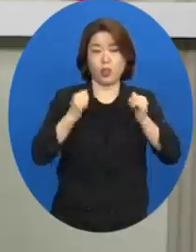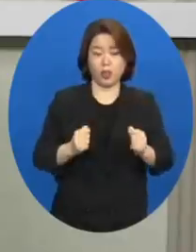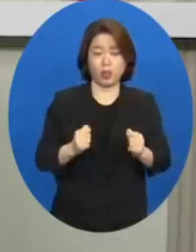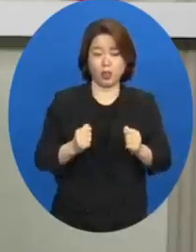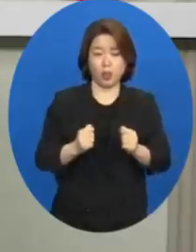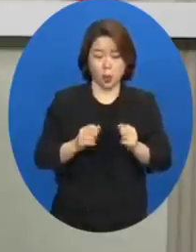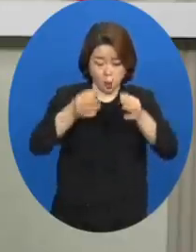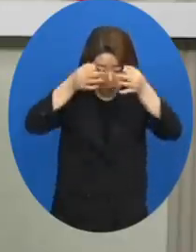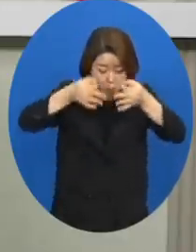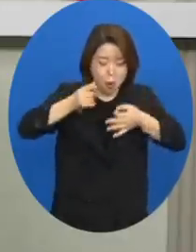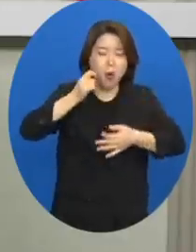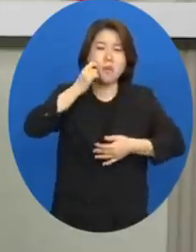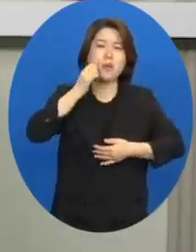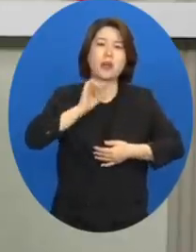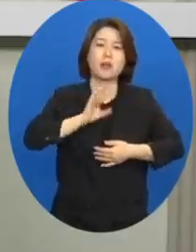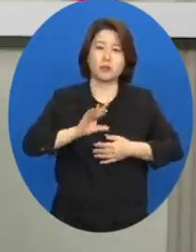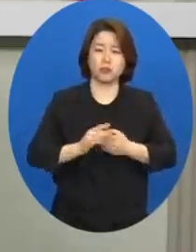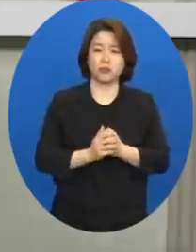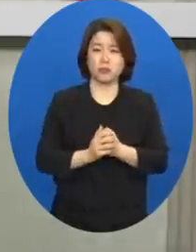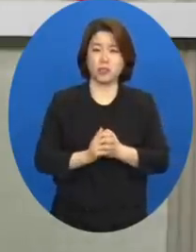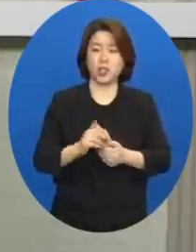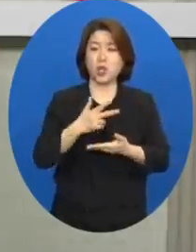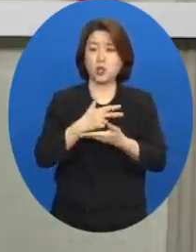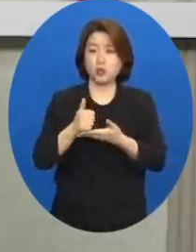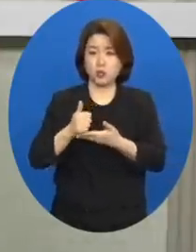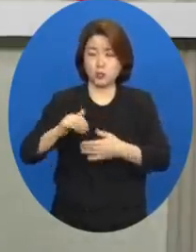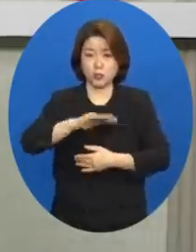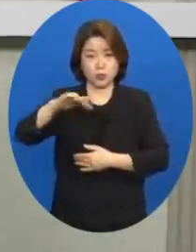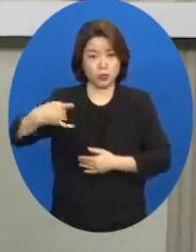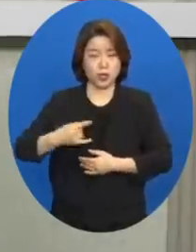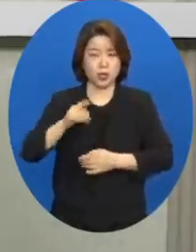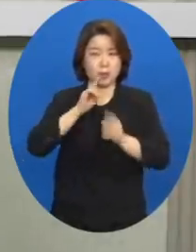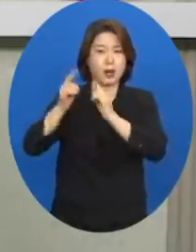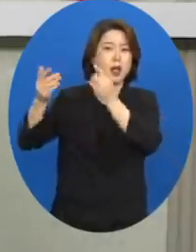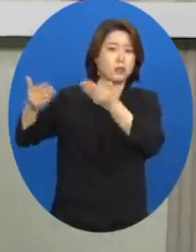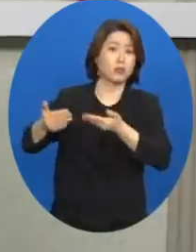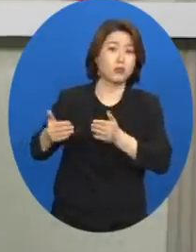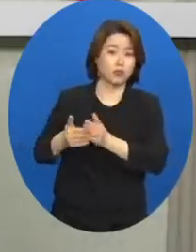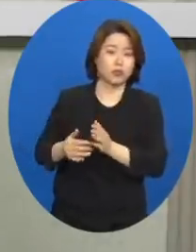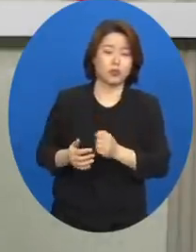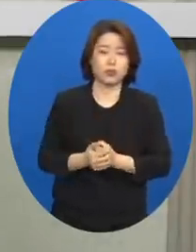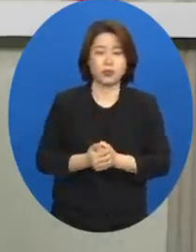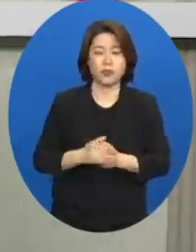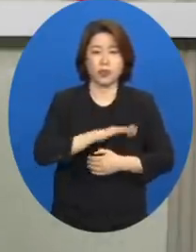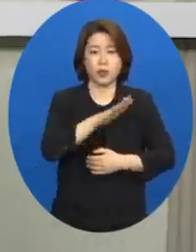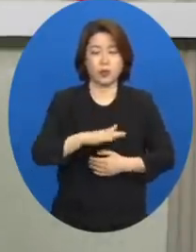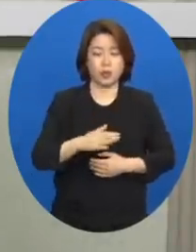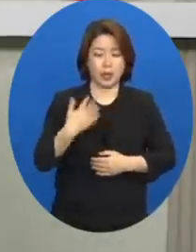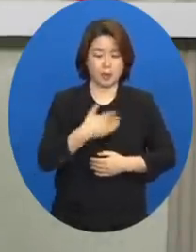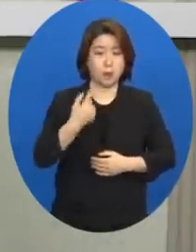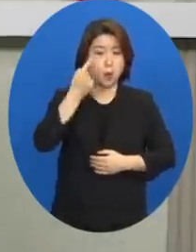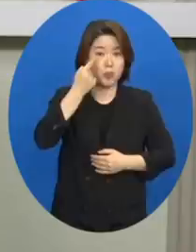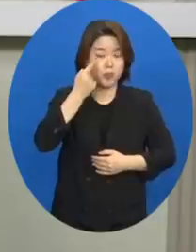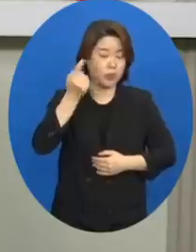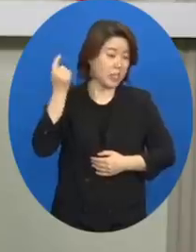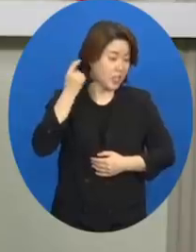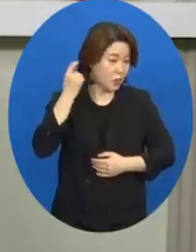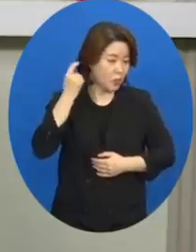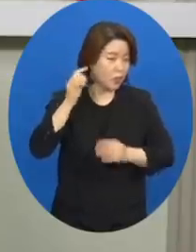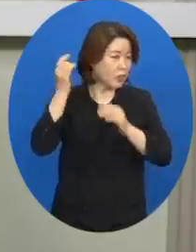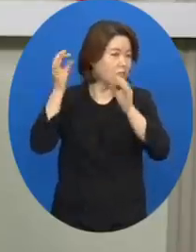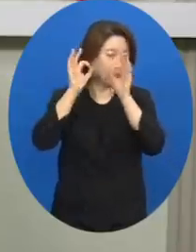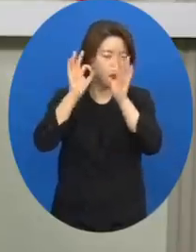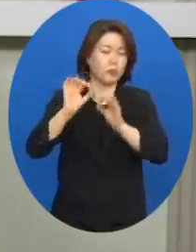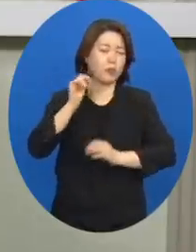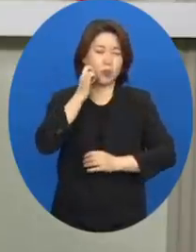못할 뿐입니다 주님은 우리에게 말씀하십니다 우리가 육신의 귀로 듣지 못할 뿐입니다